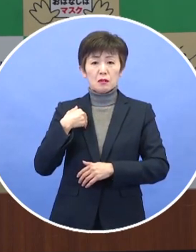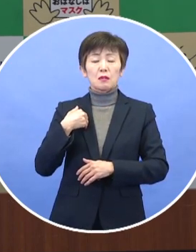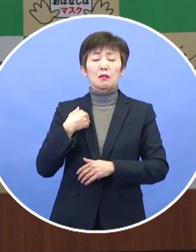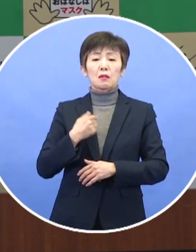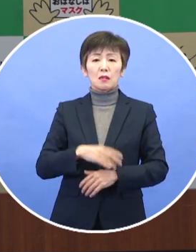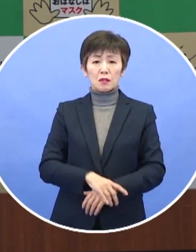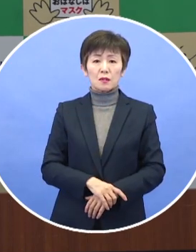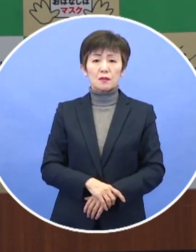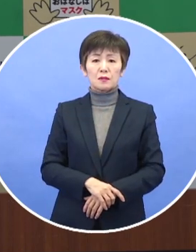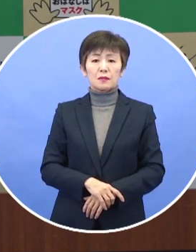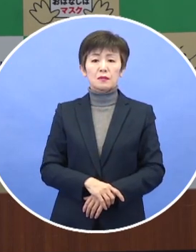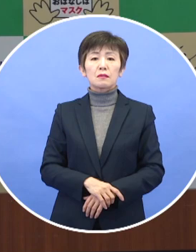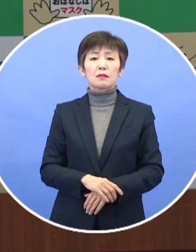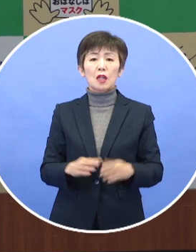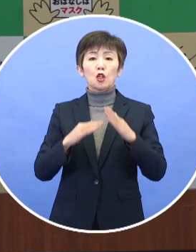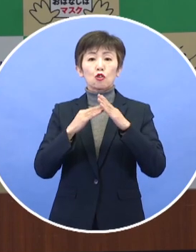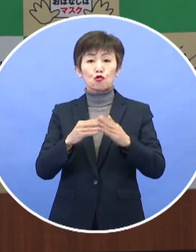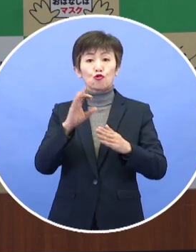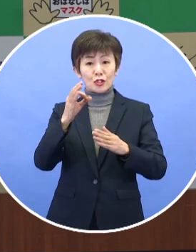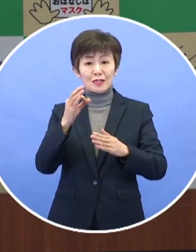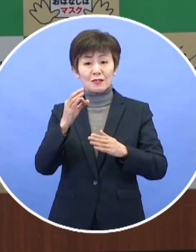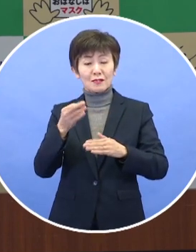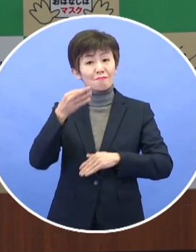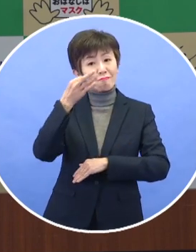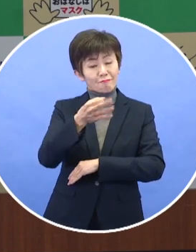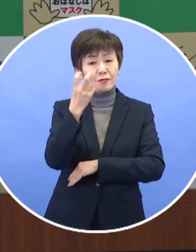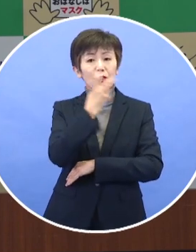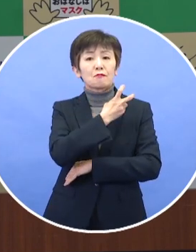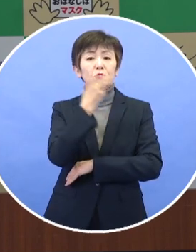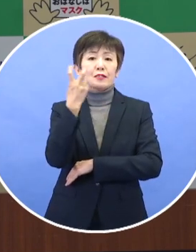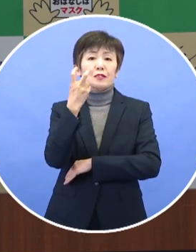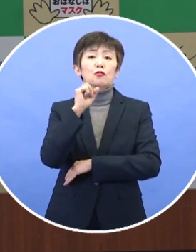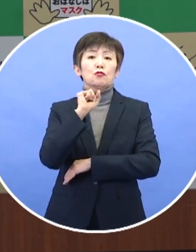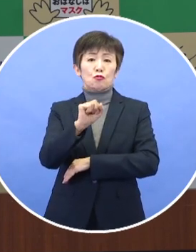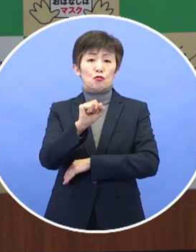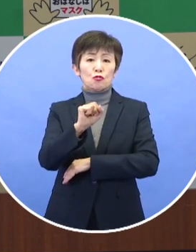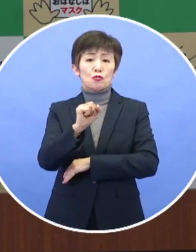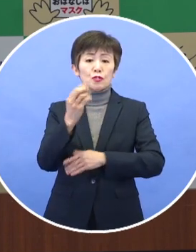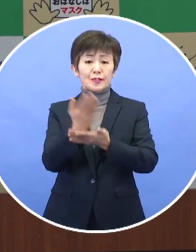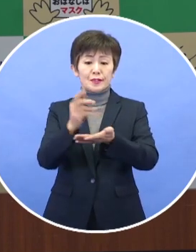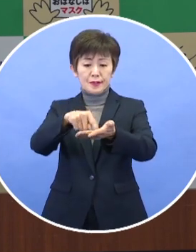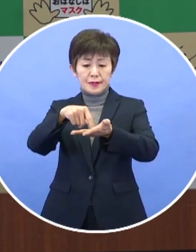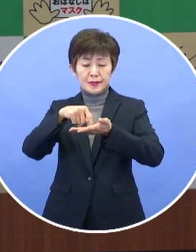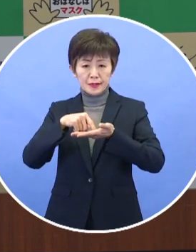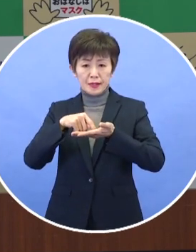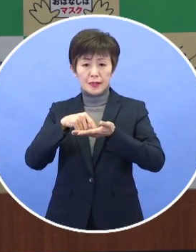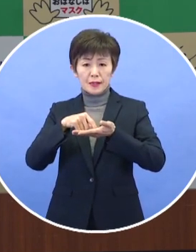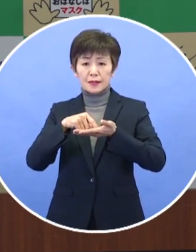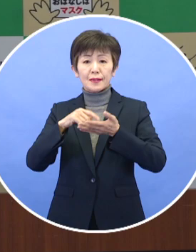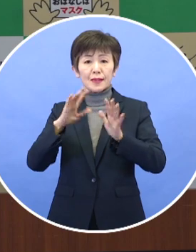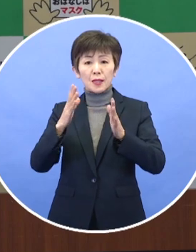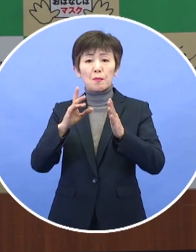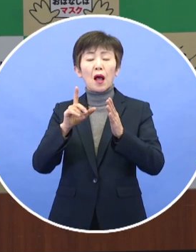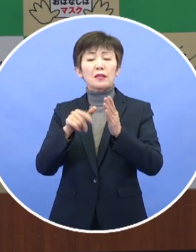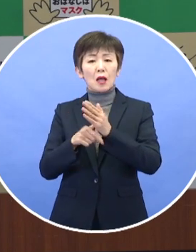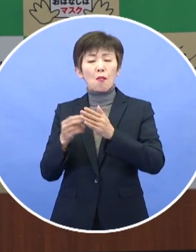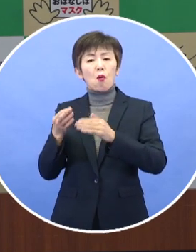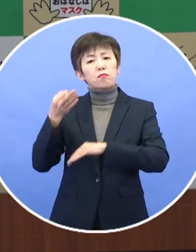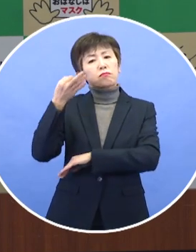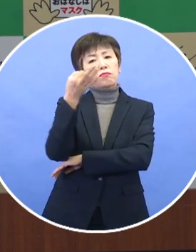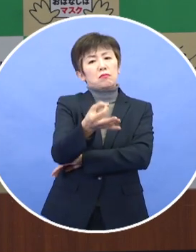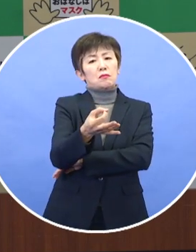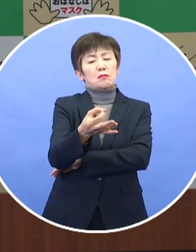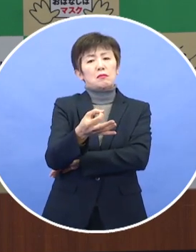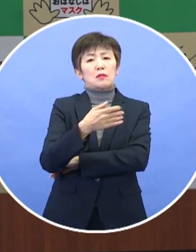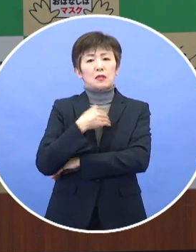て、入金しますよという確認をさせていただいて、特に申請なくても振り込みをさせていただくという手続きになります